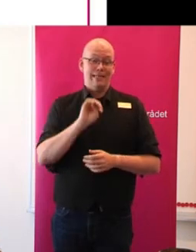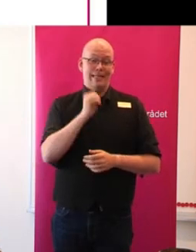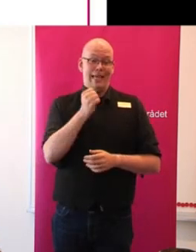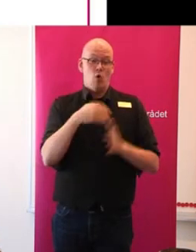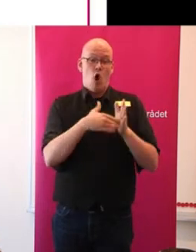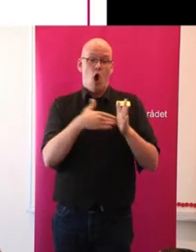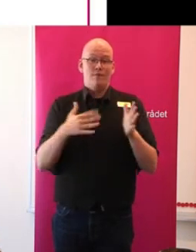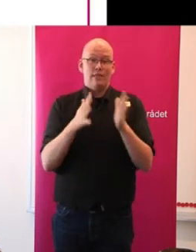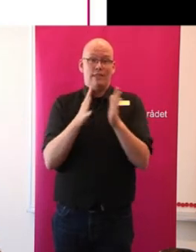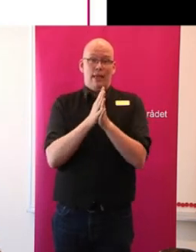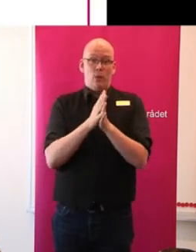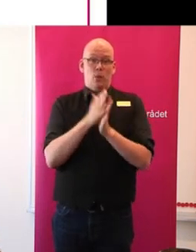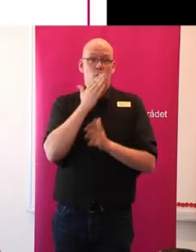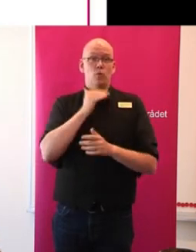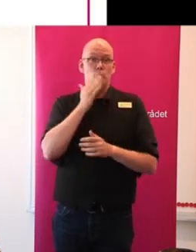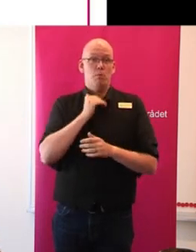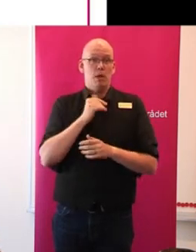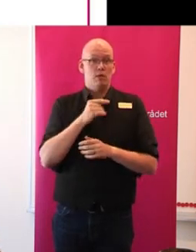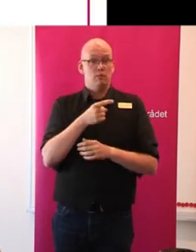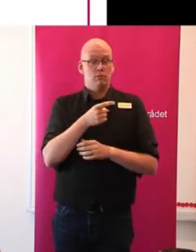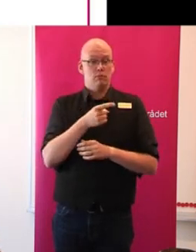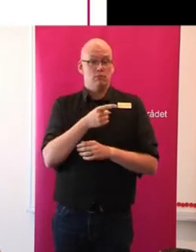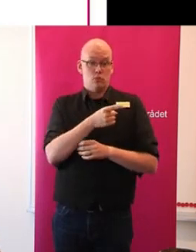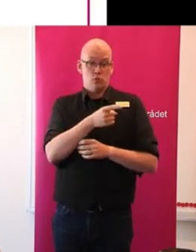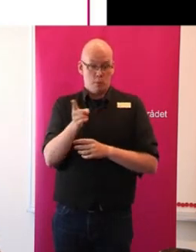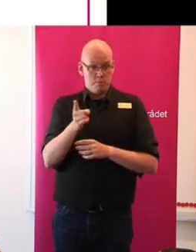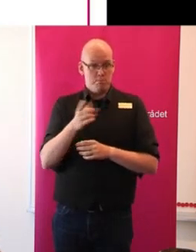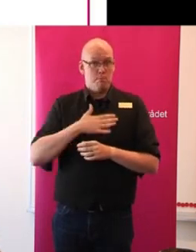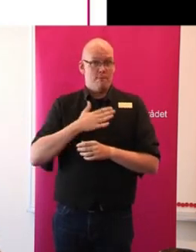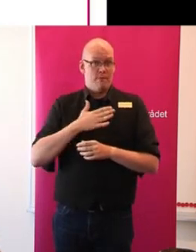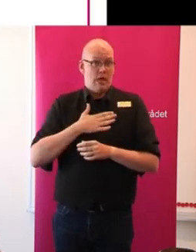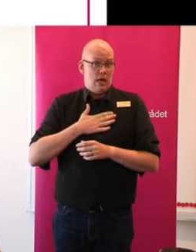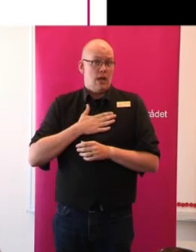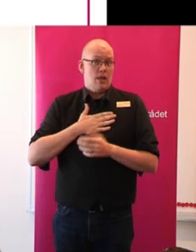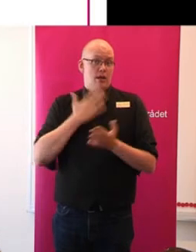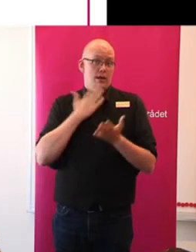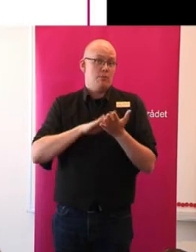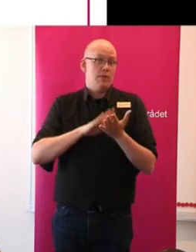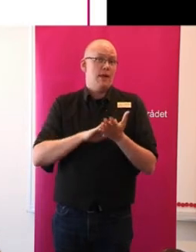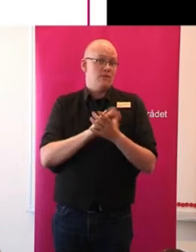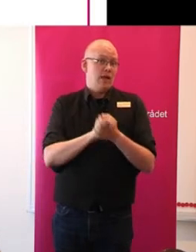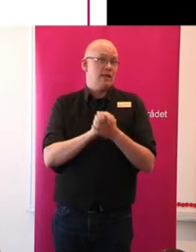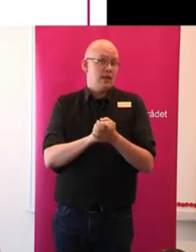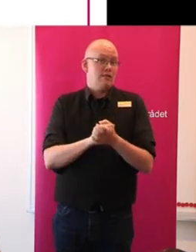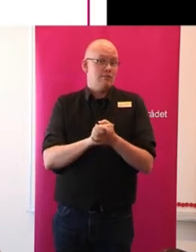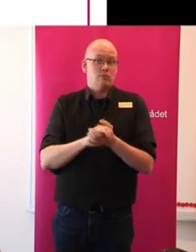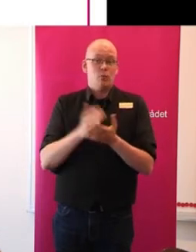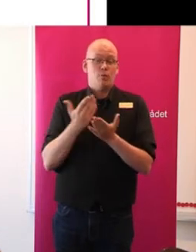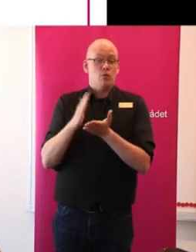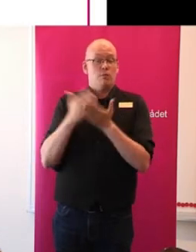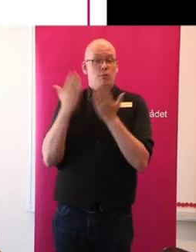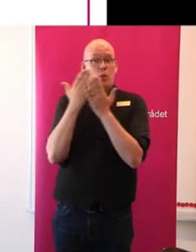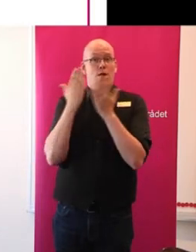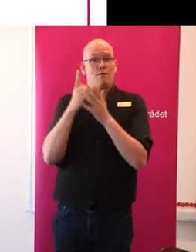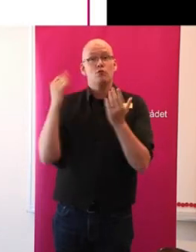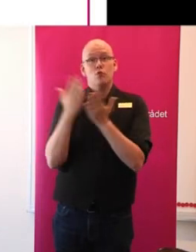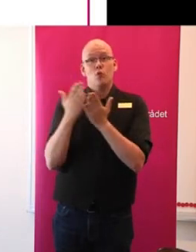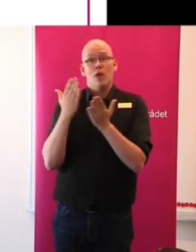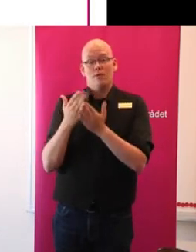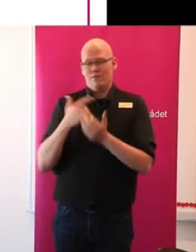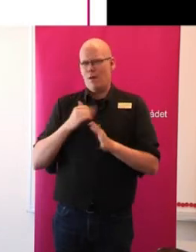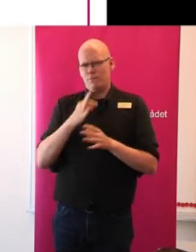9 av 10 ungdomar vill, när vi frågar dem, vill rekommendera sina vänner att studera på folkhögskola.